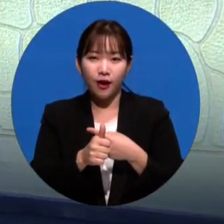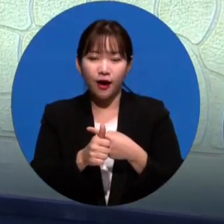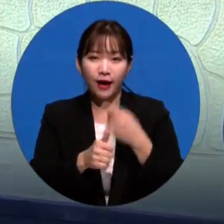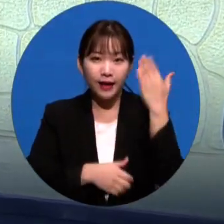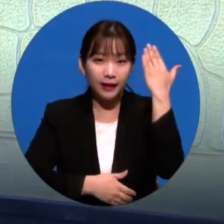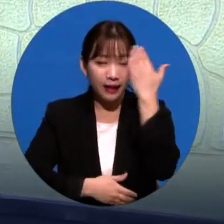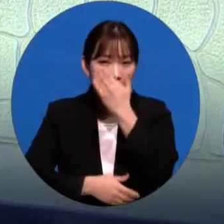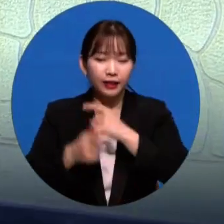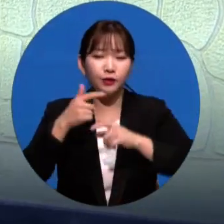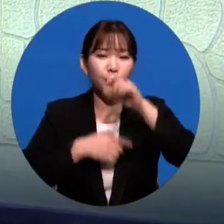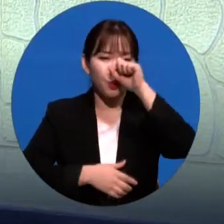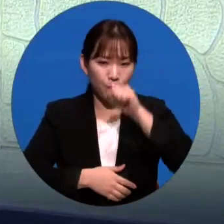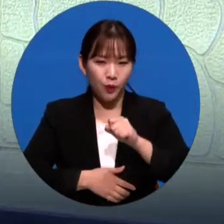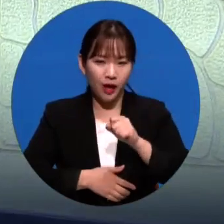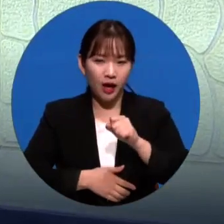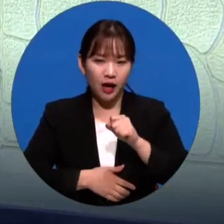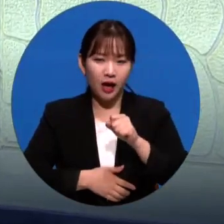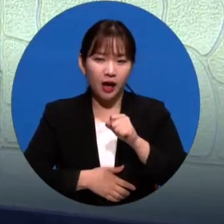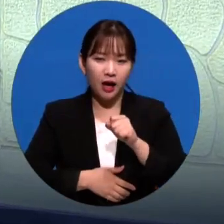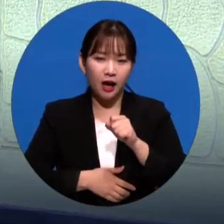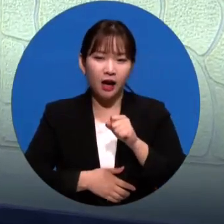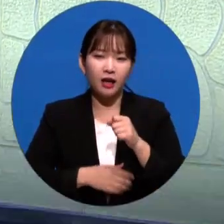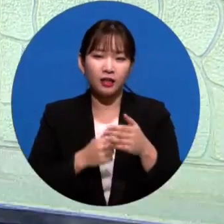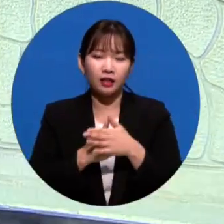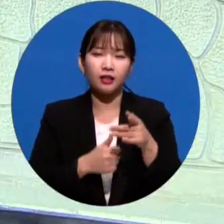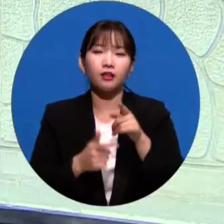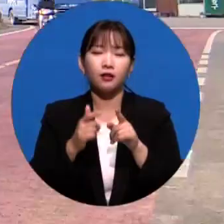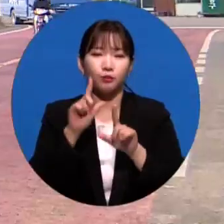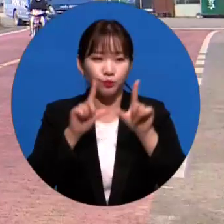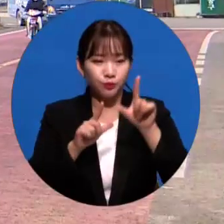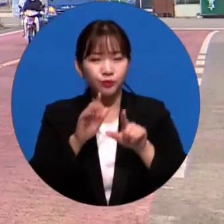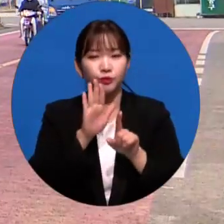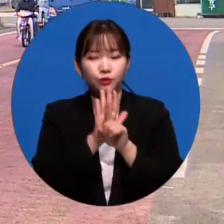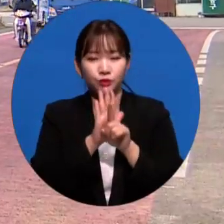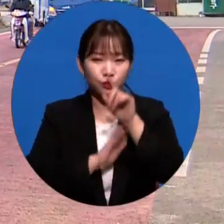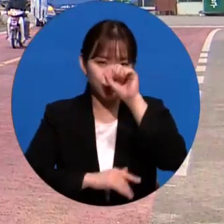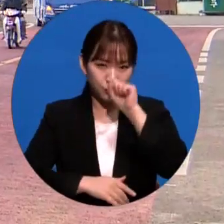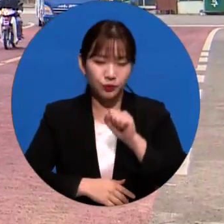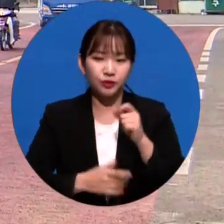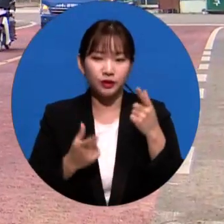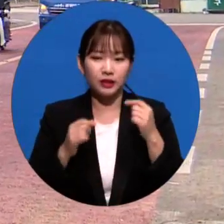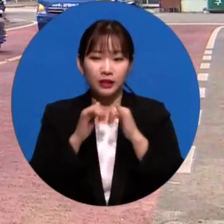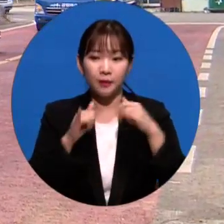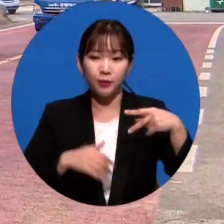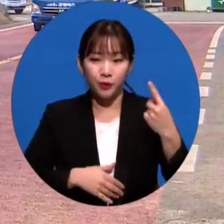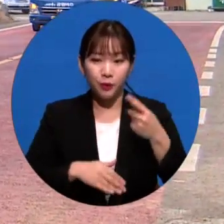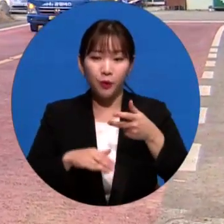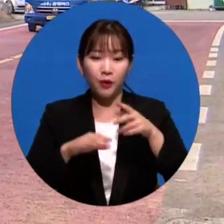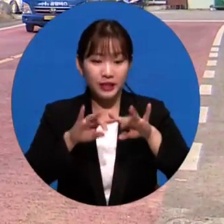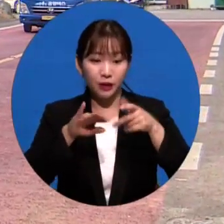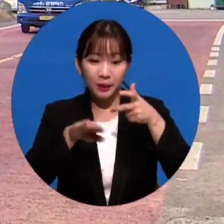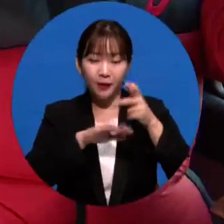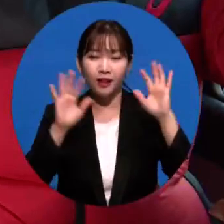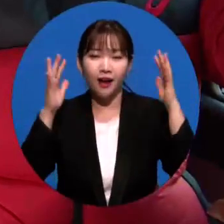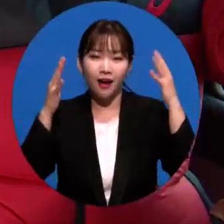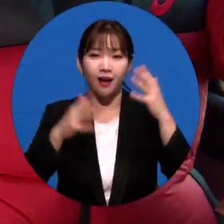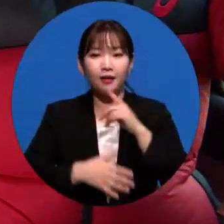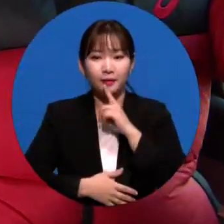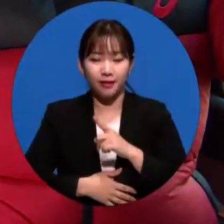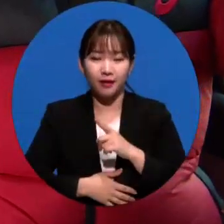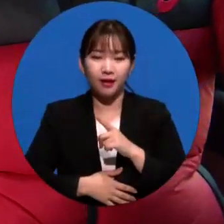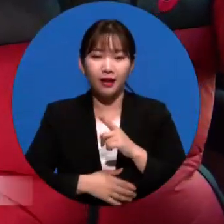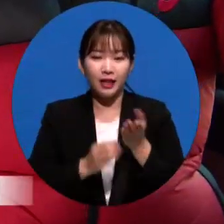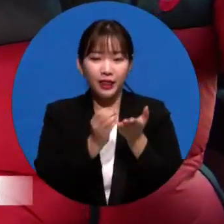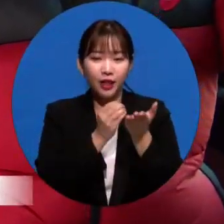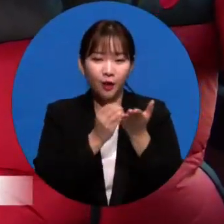친화적인 게 좀 더 좋잖아요. 그런 건 좀 강조되는 게 좋은 것 같아가지고. 주민들도 친환경 버스를 환영합니다.